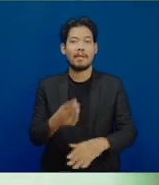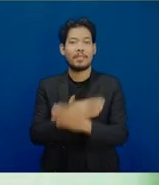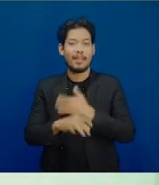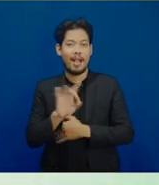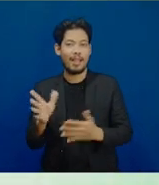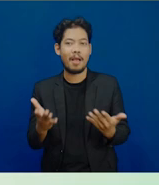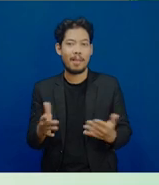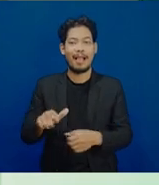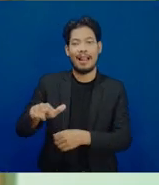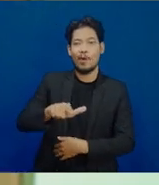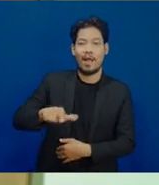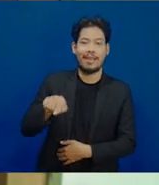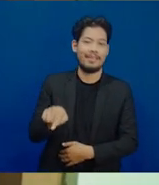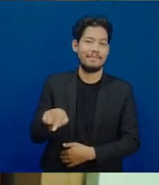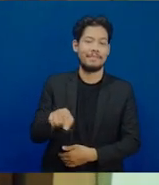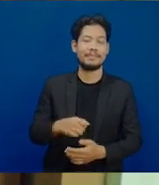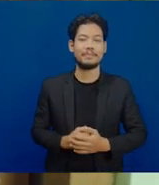kelurahan.